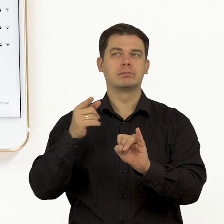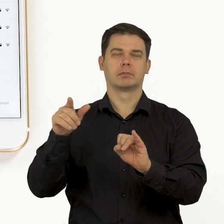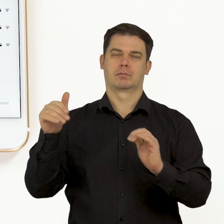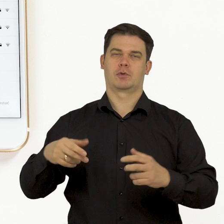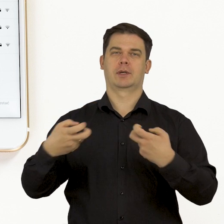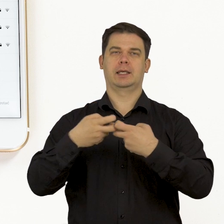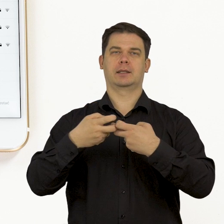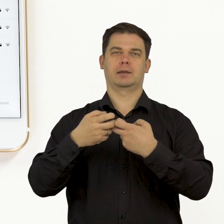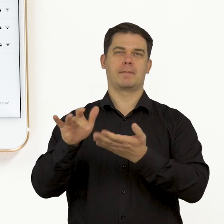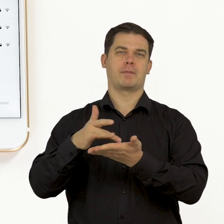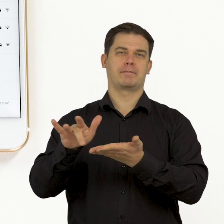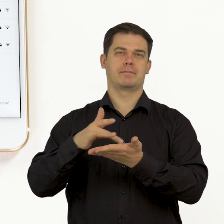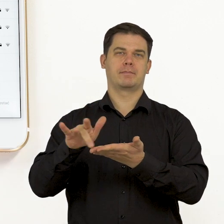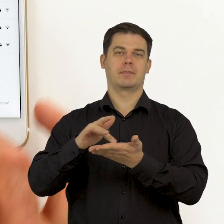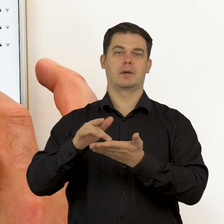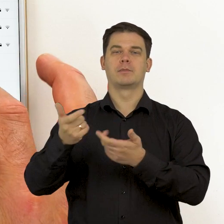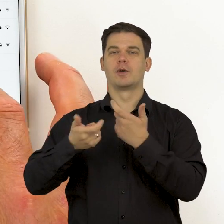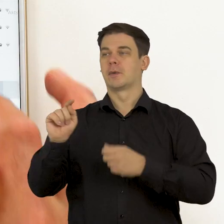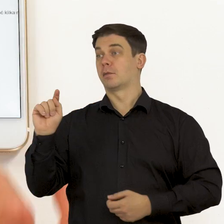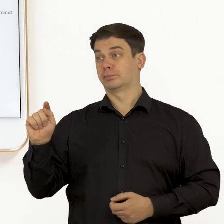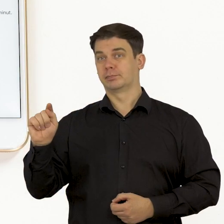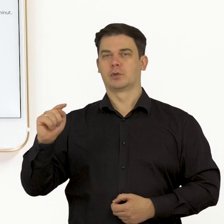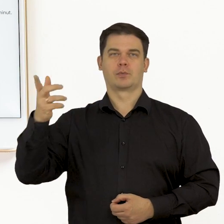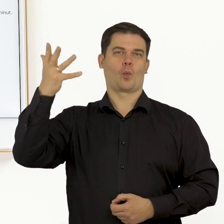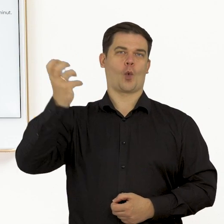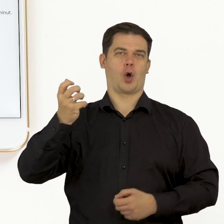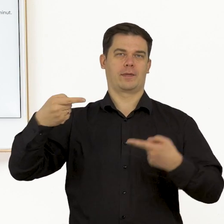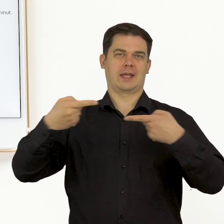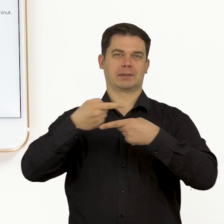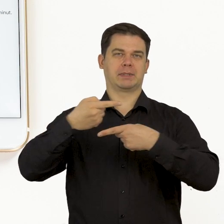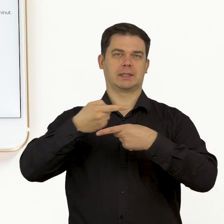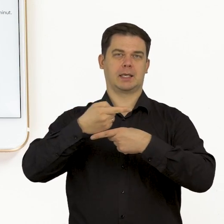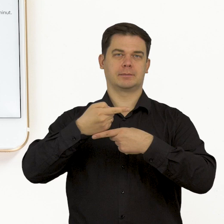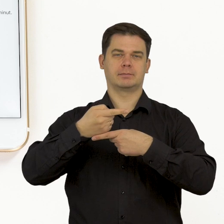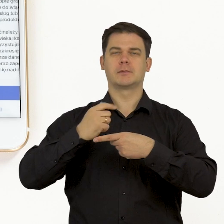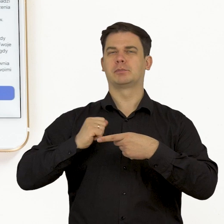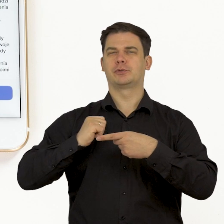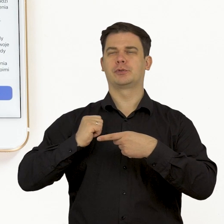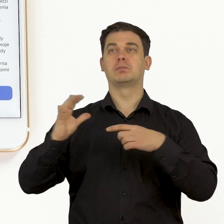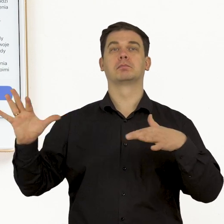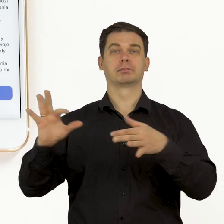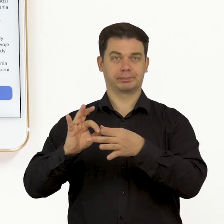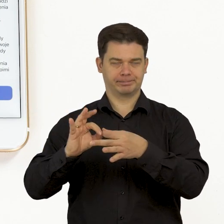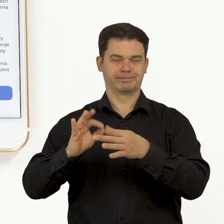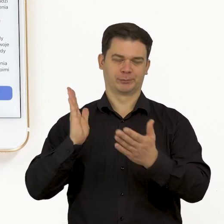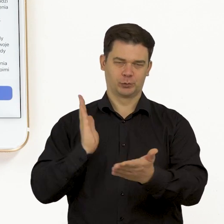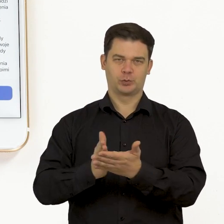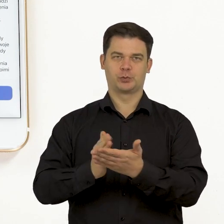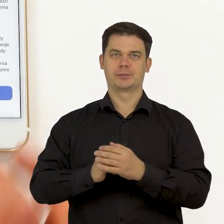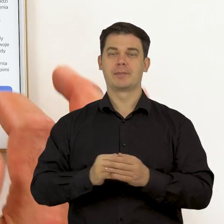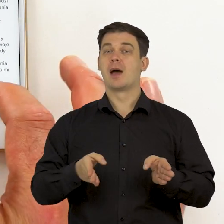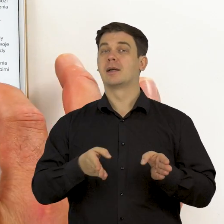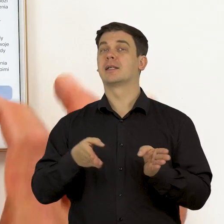skorzystać z internetu mobilnego, wybierając tę opcję. Czekamy chwilę. Przechodzimy przez kolejne